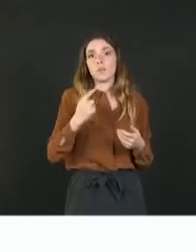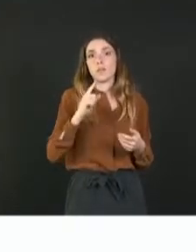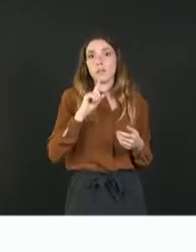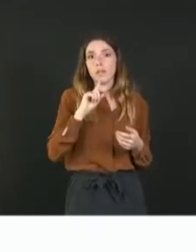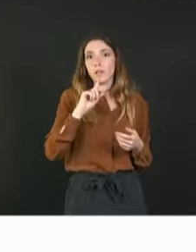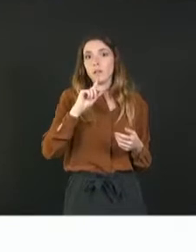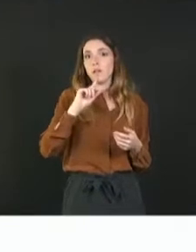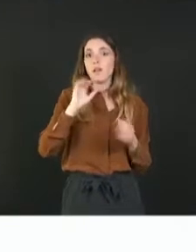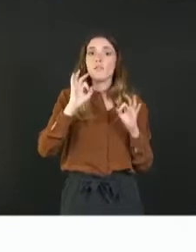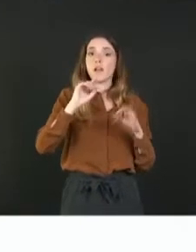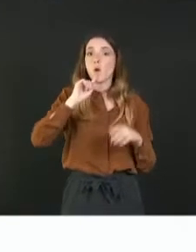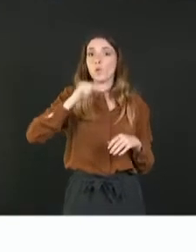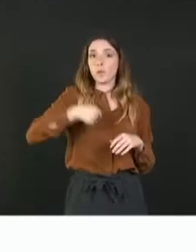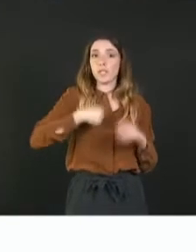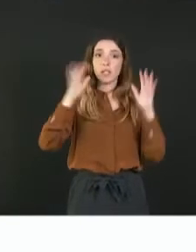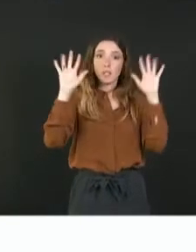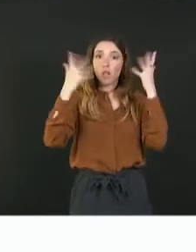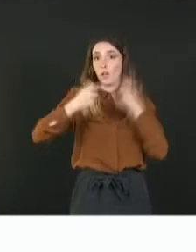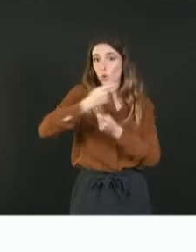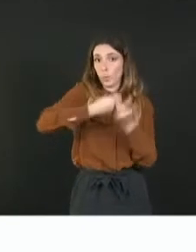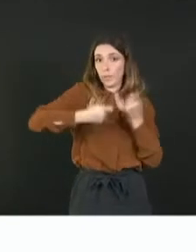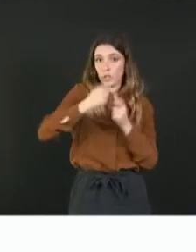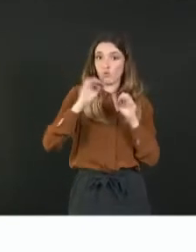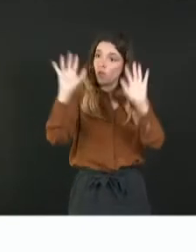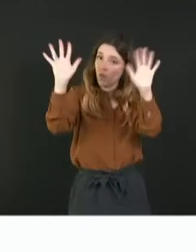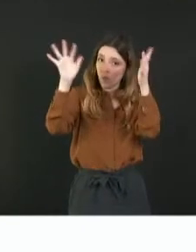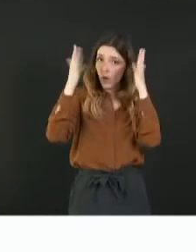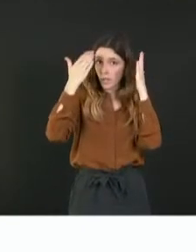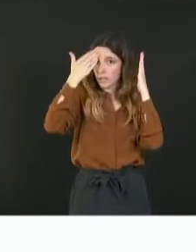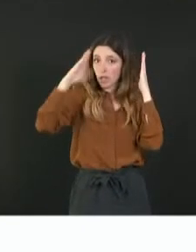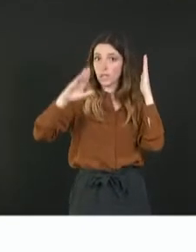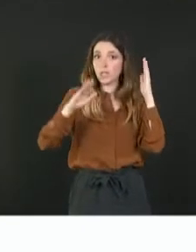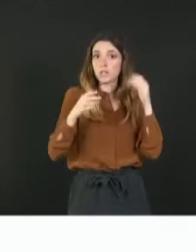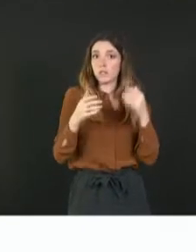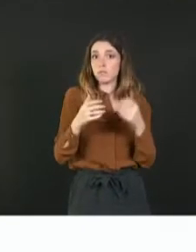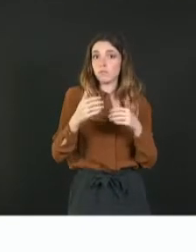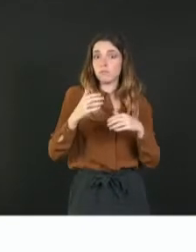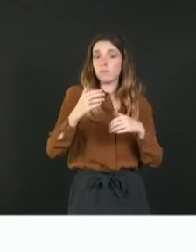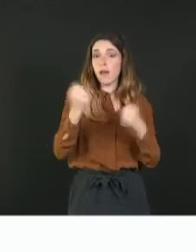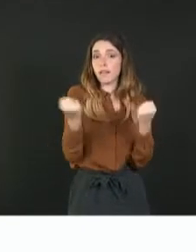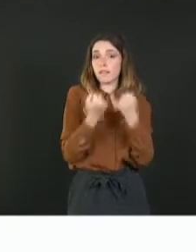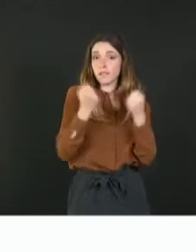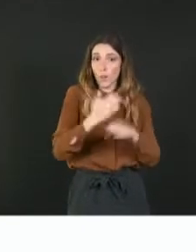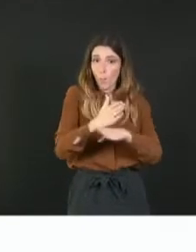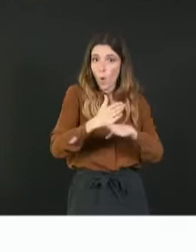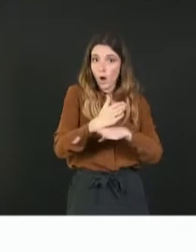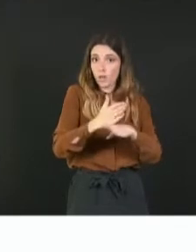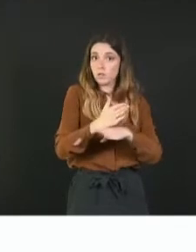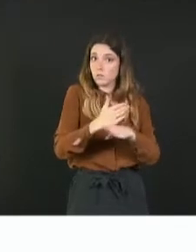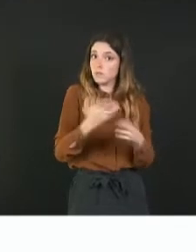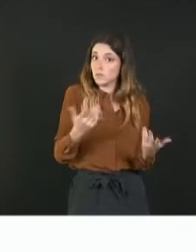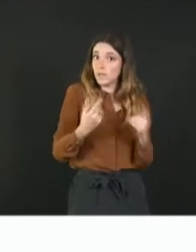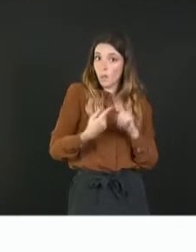la forêt et la filière bois représentent plus de 22 000 emplois. Alors, ça peut paraître faible, mais c'est quand même très